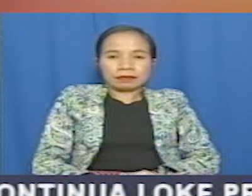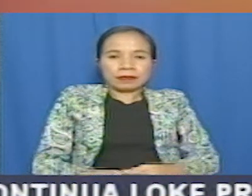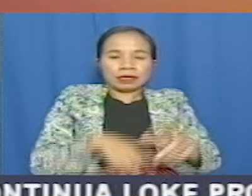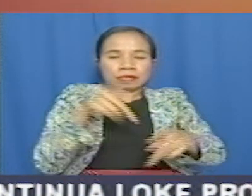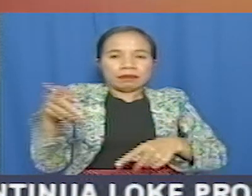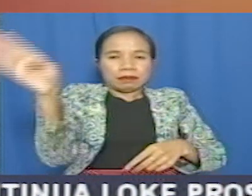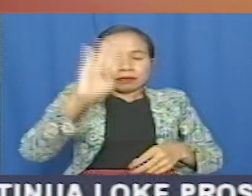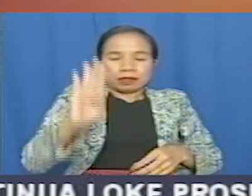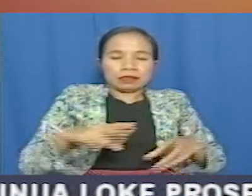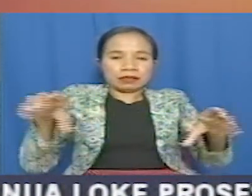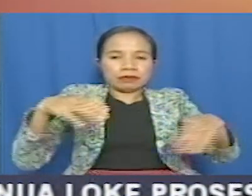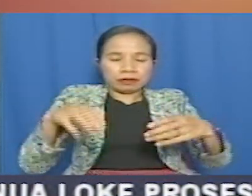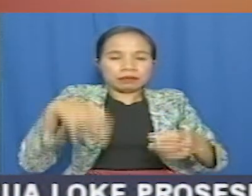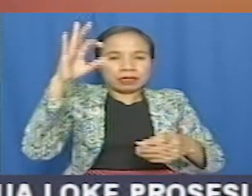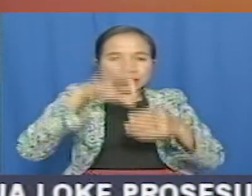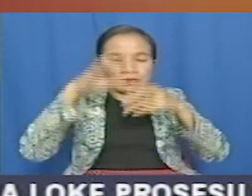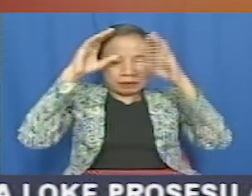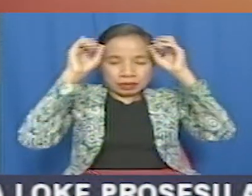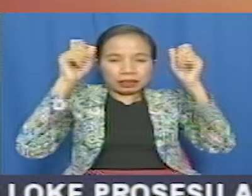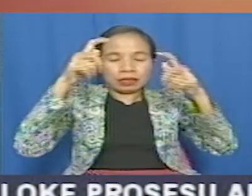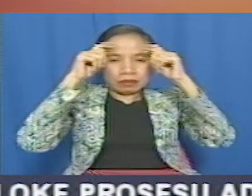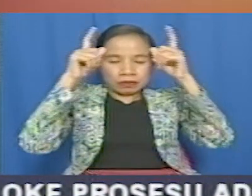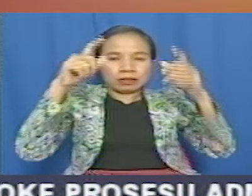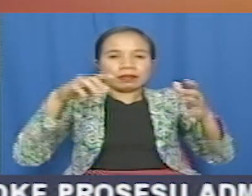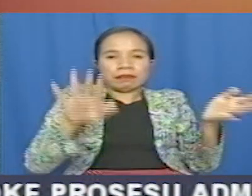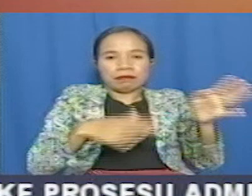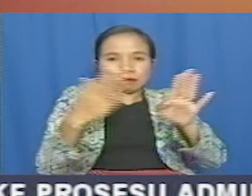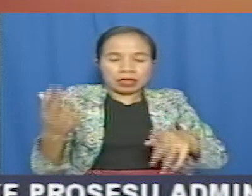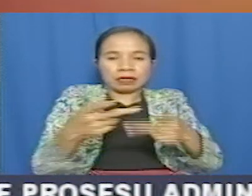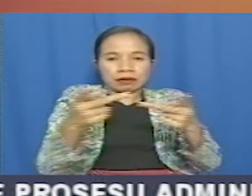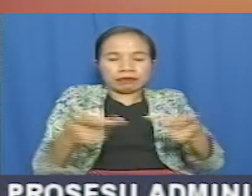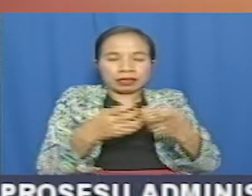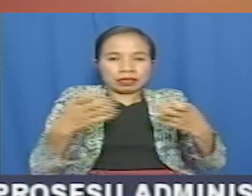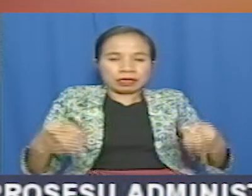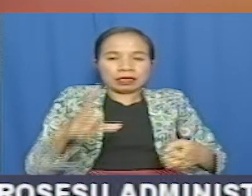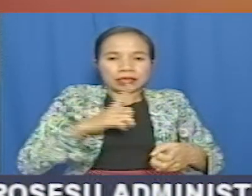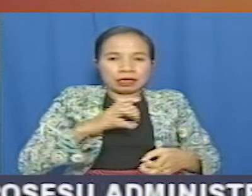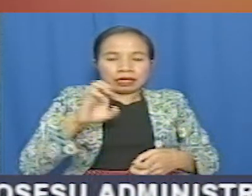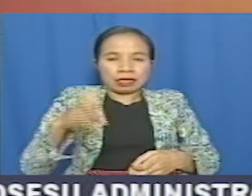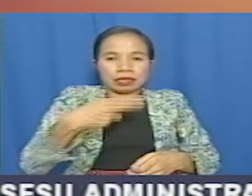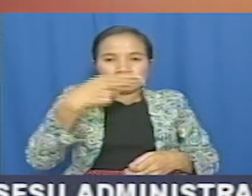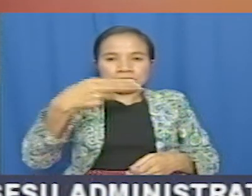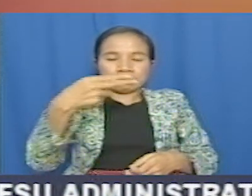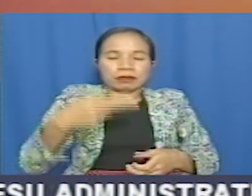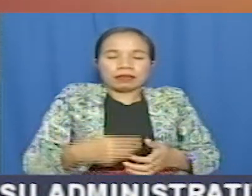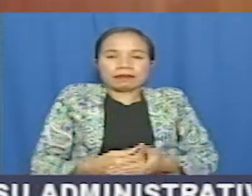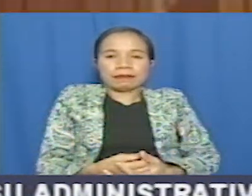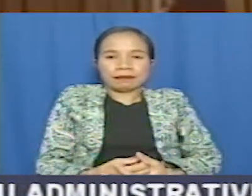Cidadão Brasil, nebe serviço ba eleição presidencial Timor-Leste, hakoto isi hafat in isolamento la hane quinta-feira ne.